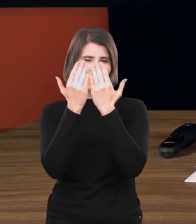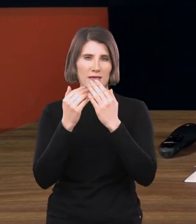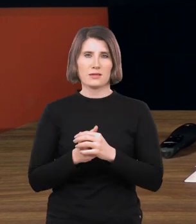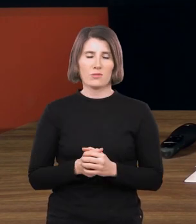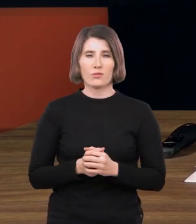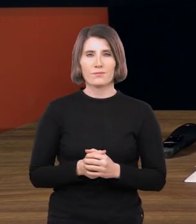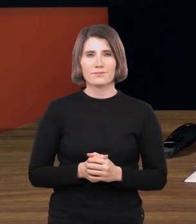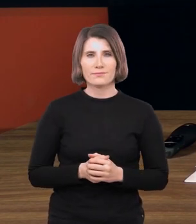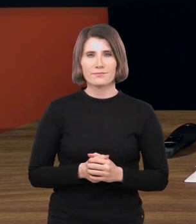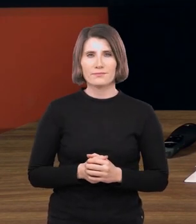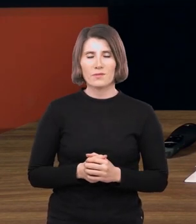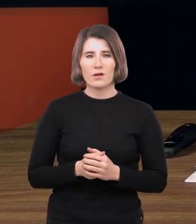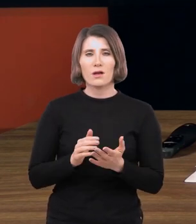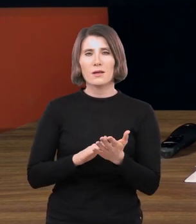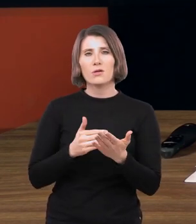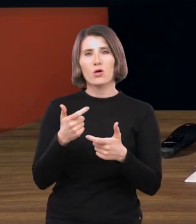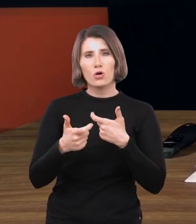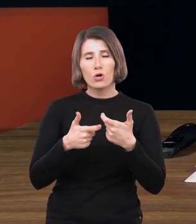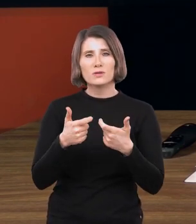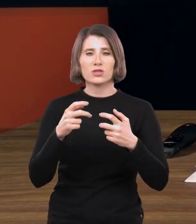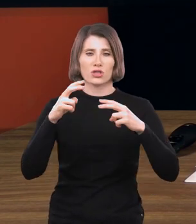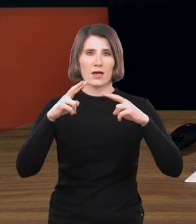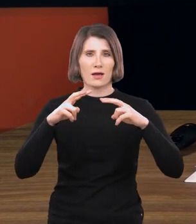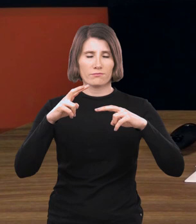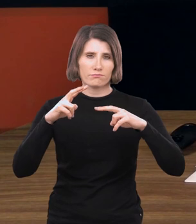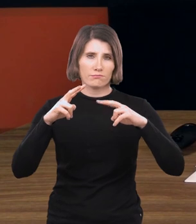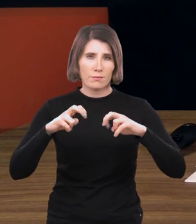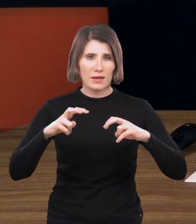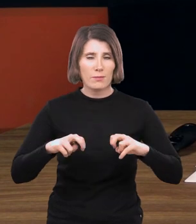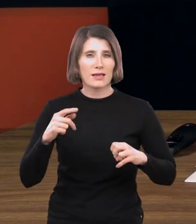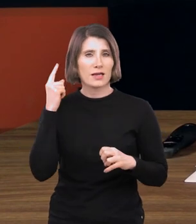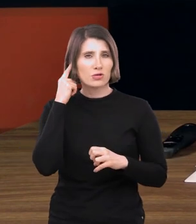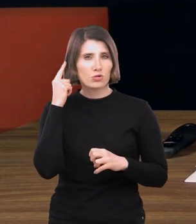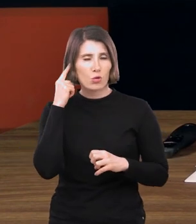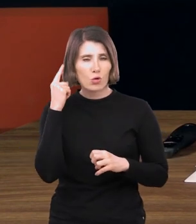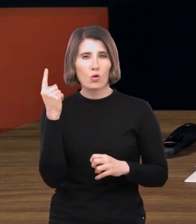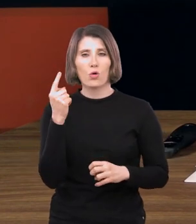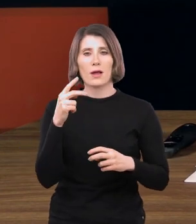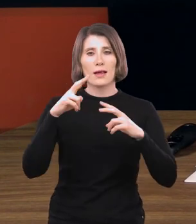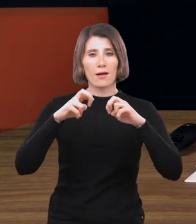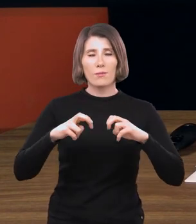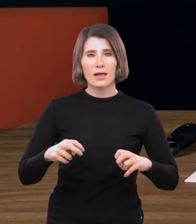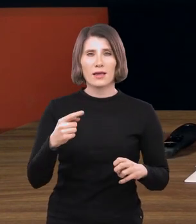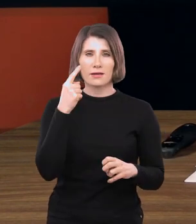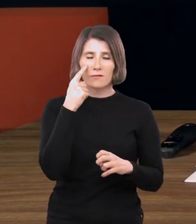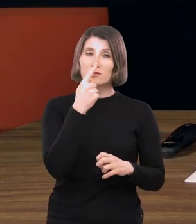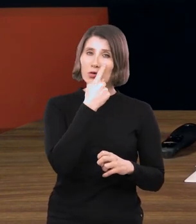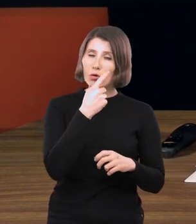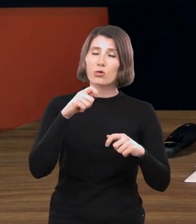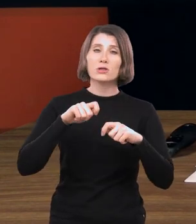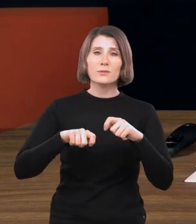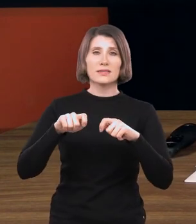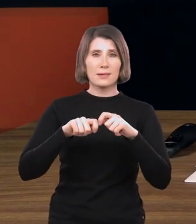mianowicie wykonywane jest badanie słuchu, badanie wzroku, żeby móc właśnie sprawdzić,